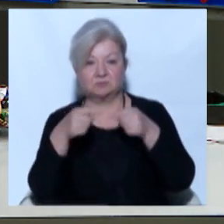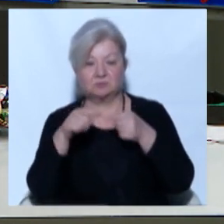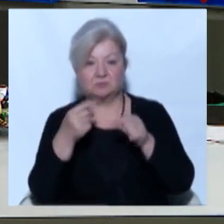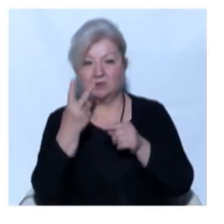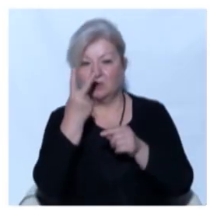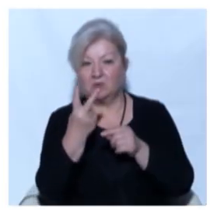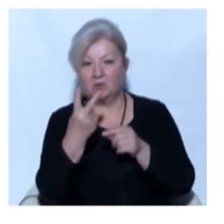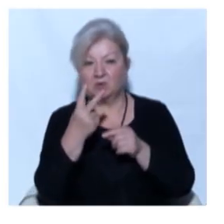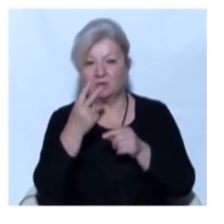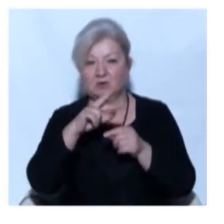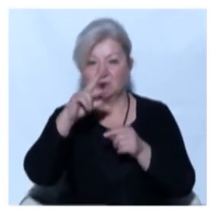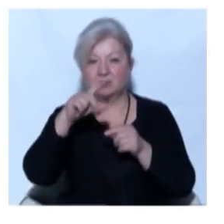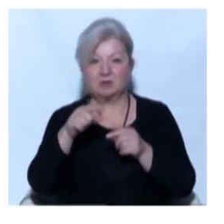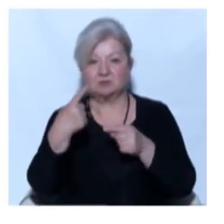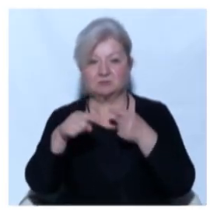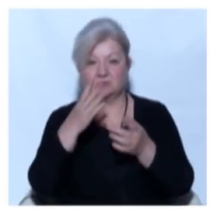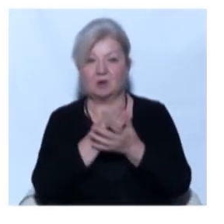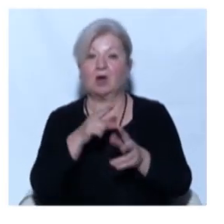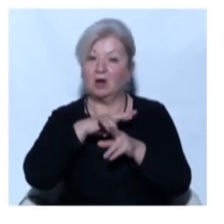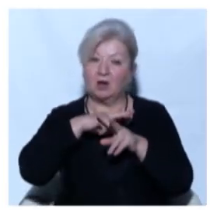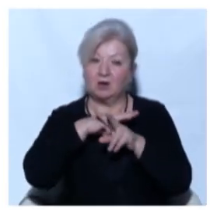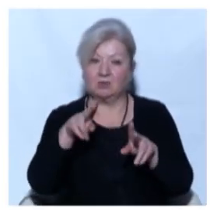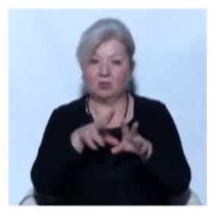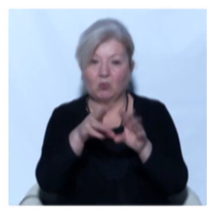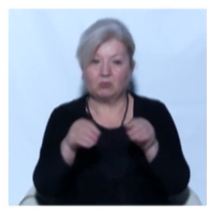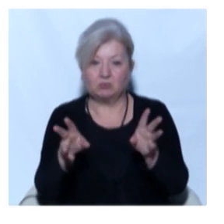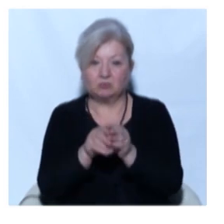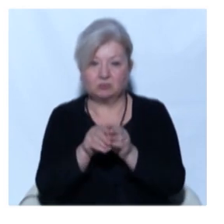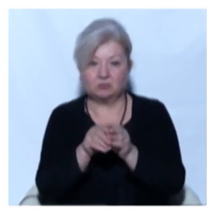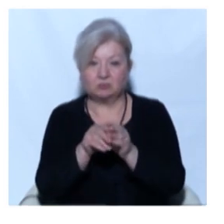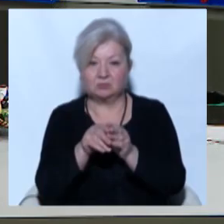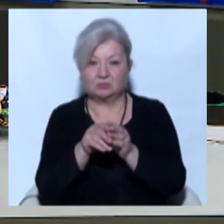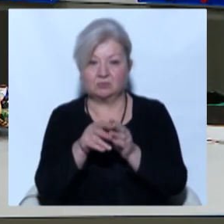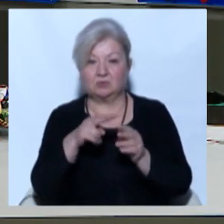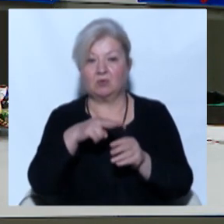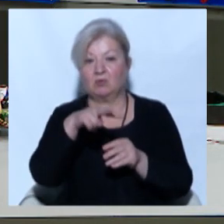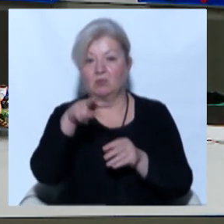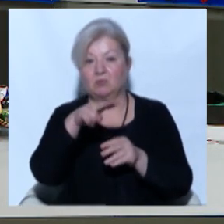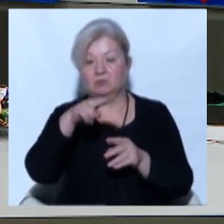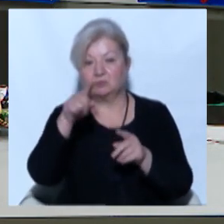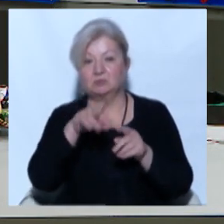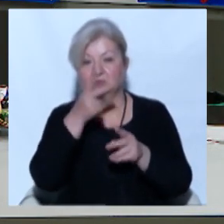ძალიან ძნელია რომ გამოარჩიოთ, იმიტომ რომ 2 ჰერცია სხვაობა, მაგრამ ერთდროულად აბა მოვისმინოთ ეს ყველაფერი.